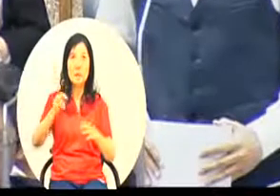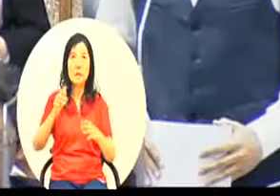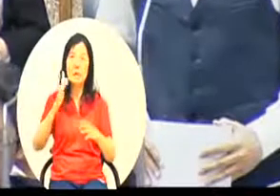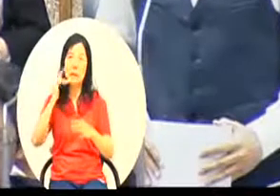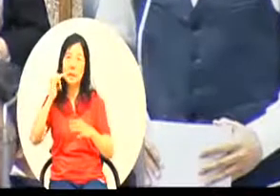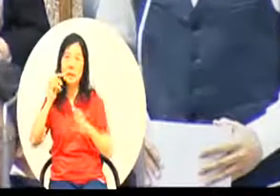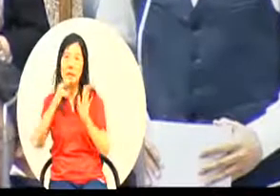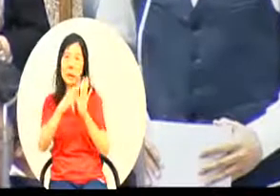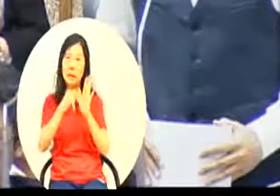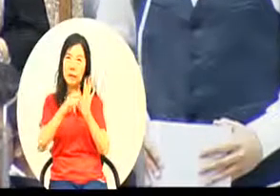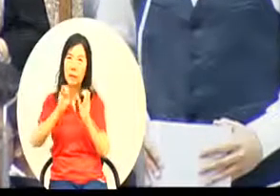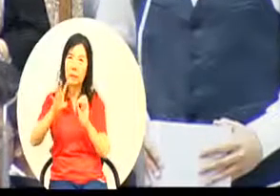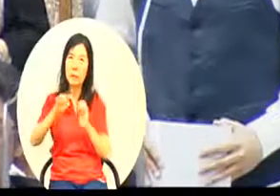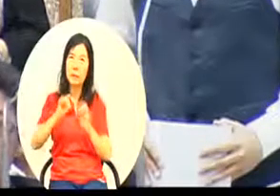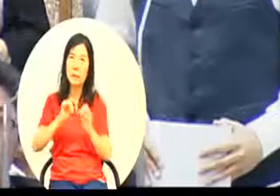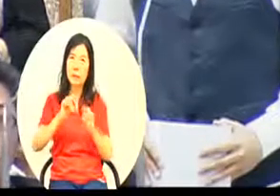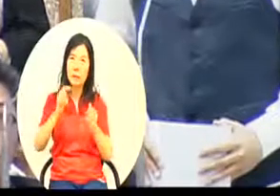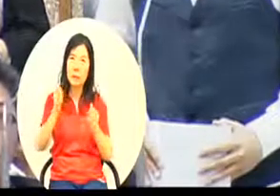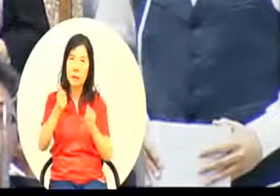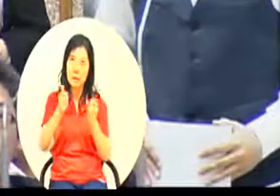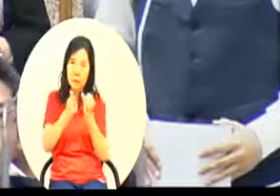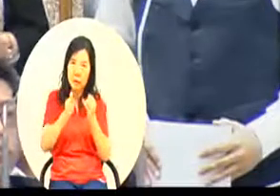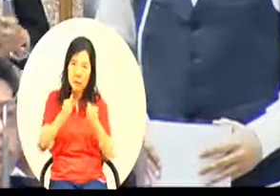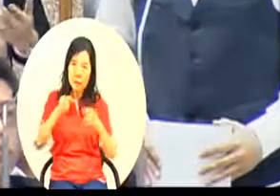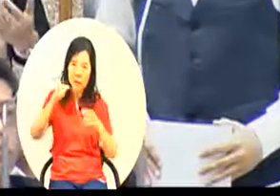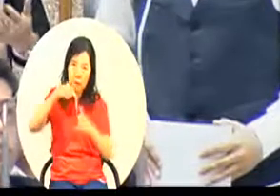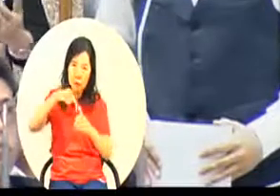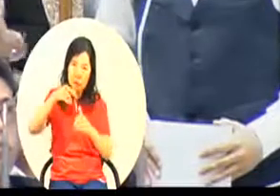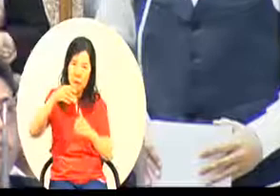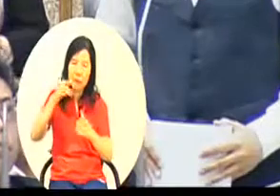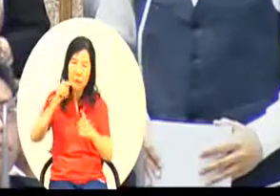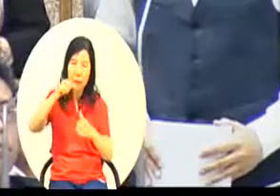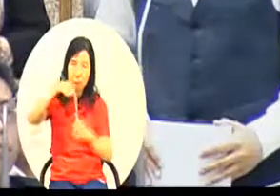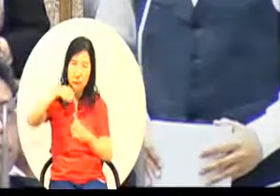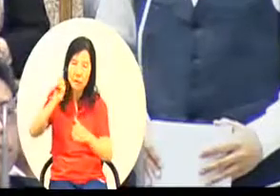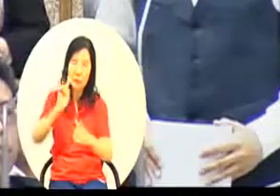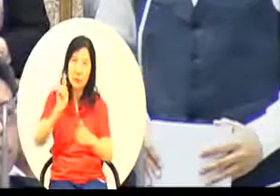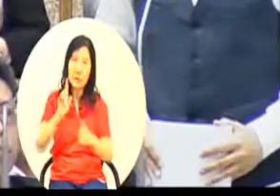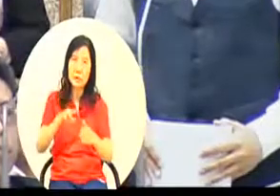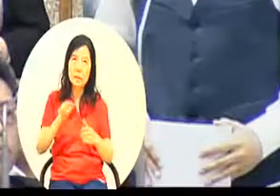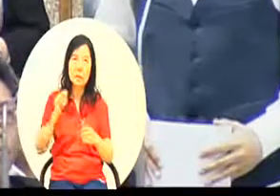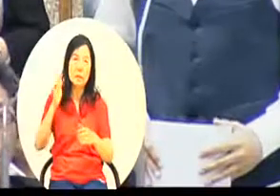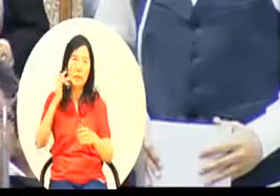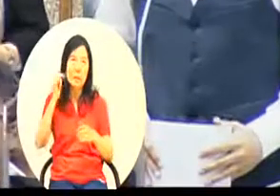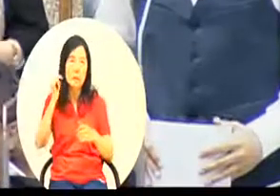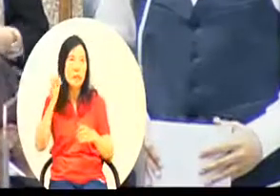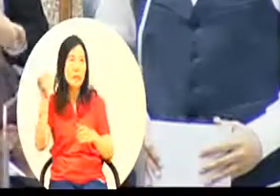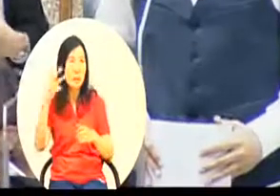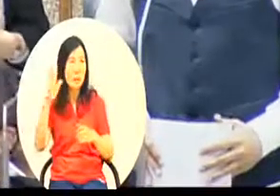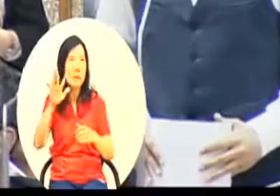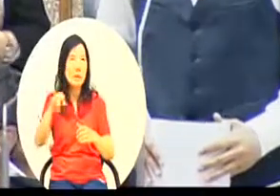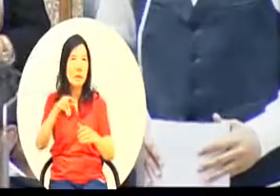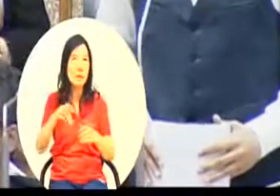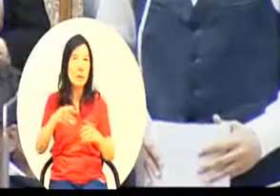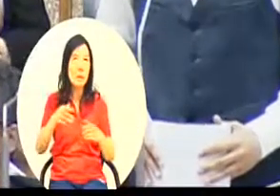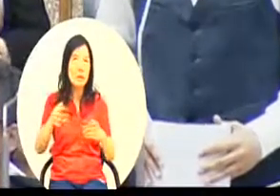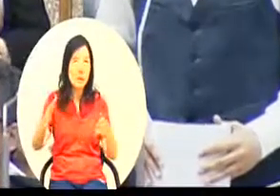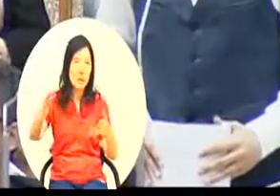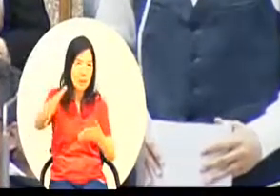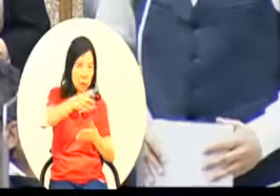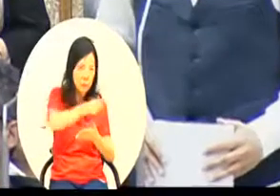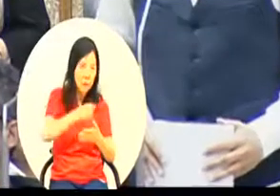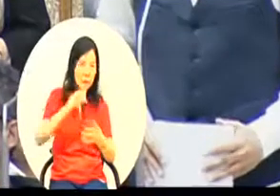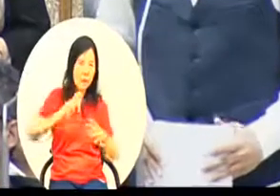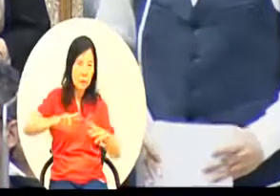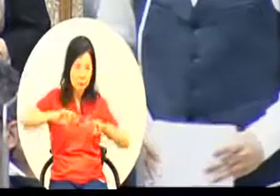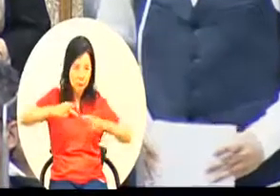们说明，就是说到底性平教育在学校教什么，然后现场听家长的疑虑跟他们的意见，收回来以后我们会再做一些